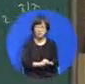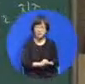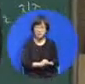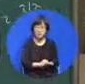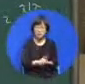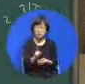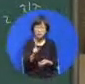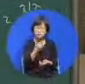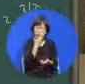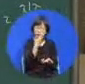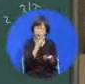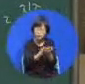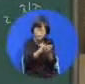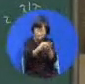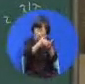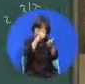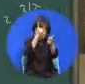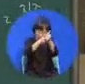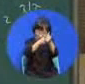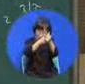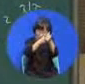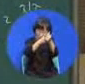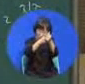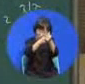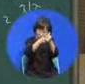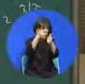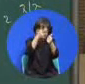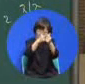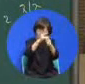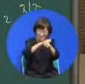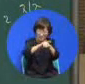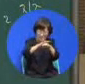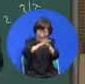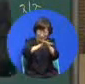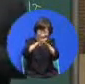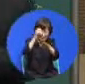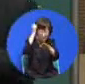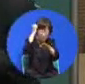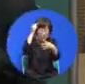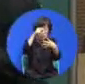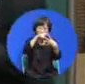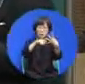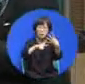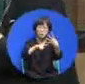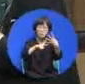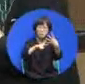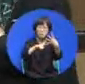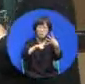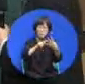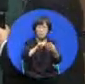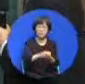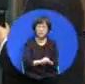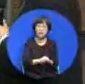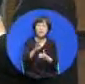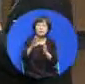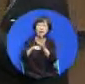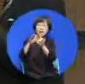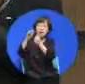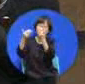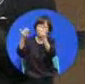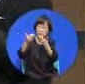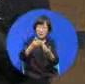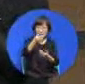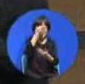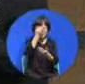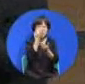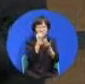바꾸라. 그러면 하나님이 주시는 달란트 나오게 될 것이다. So that is why you have to change your priorities. And if you do that, God will show you